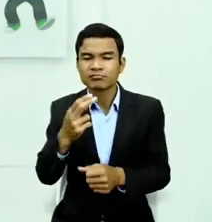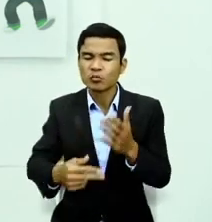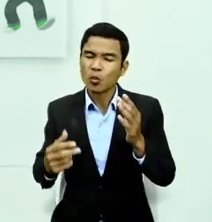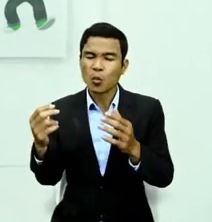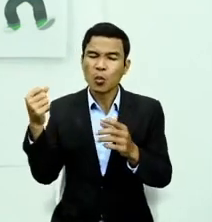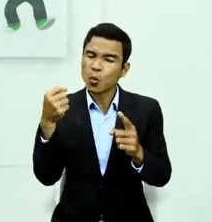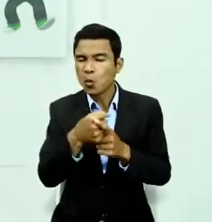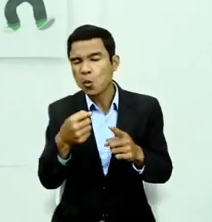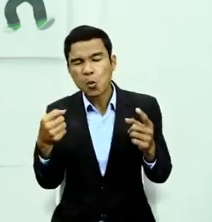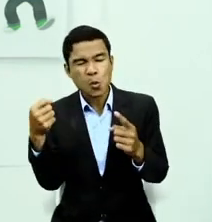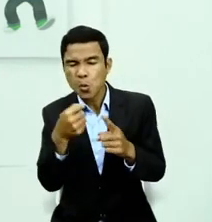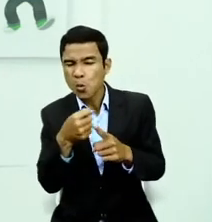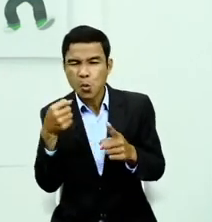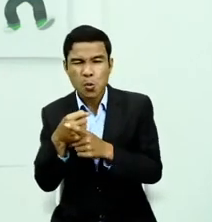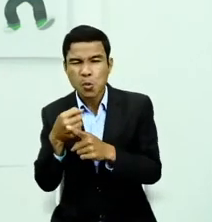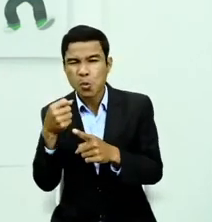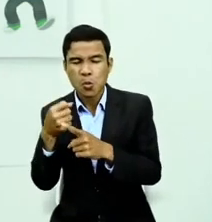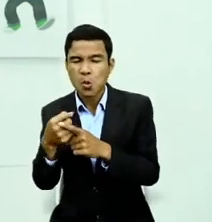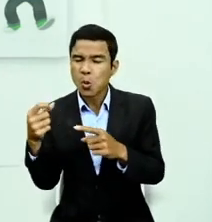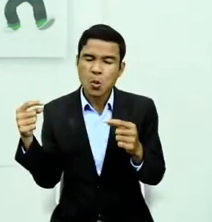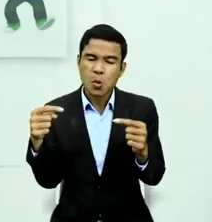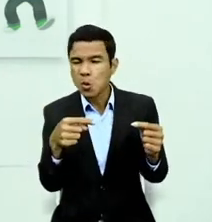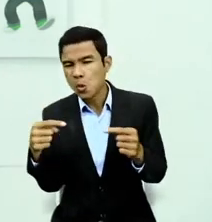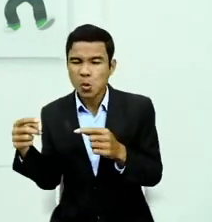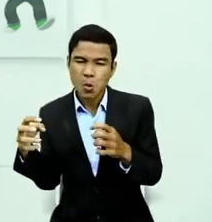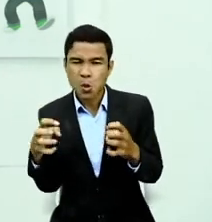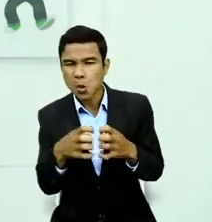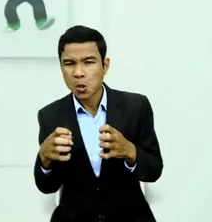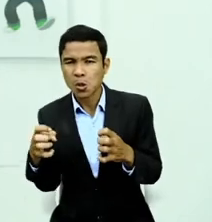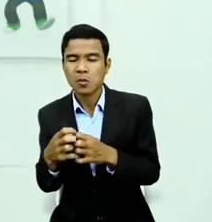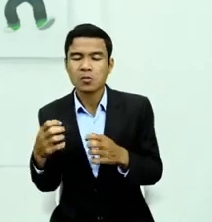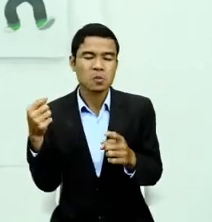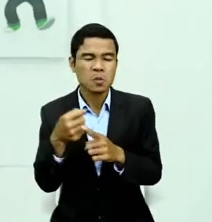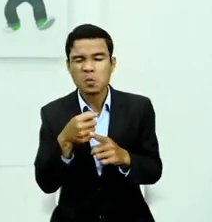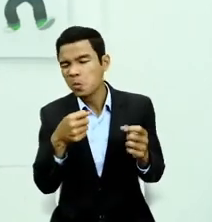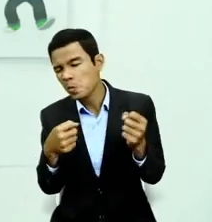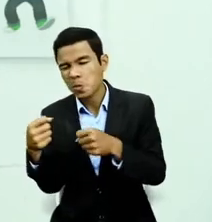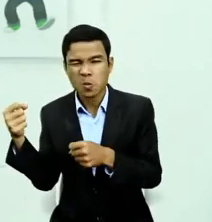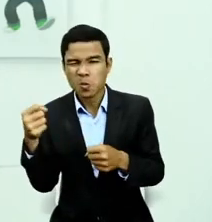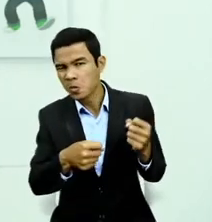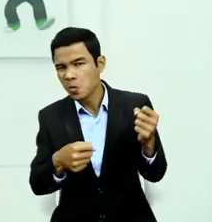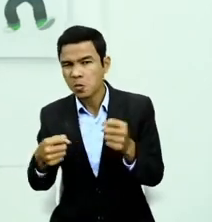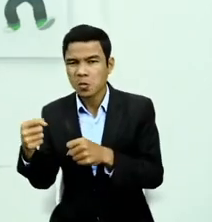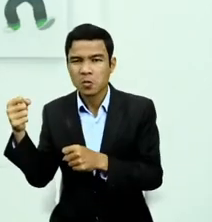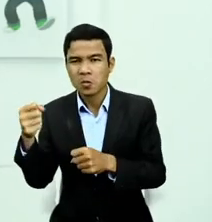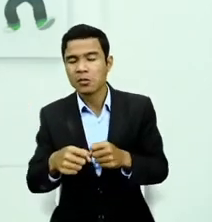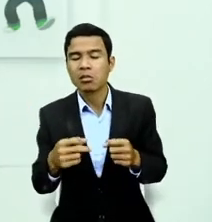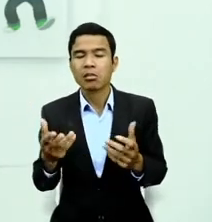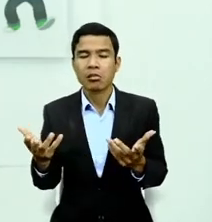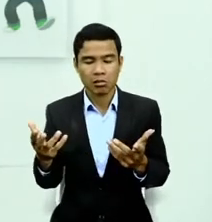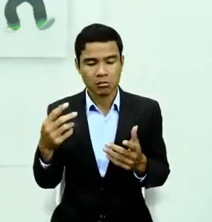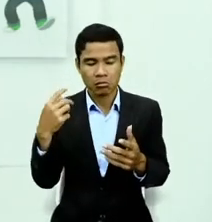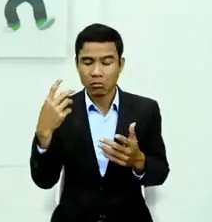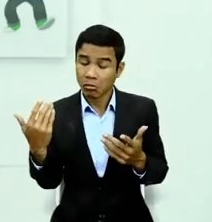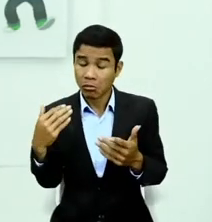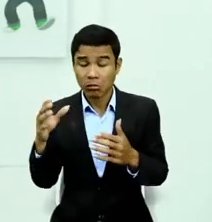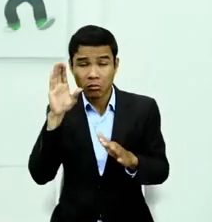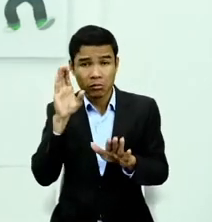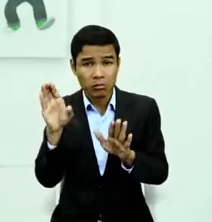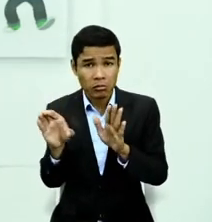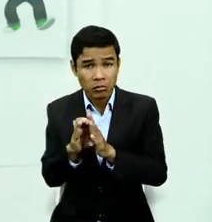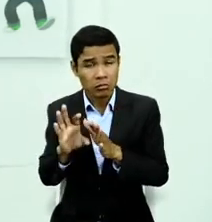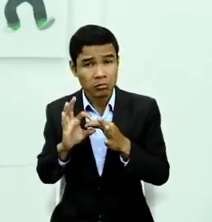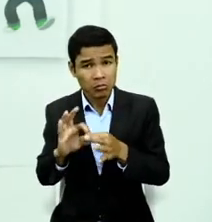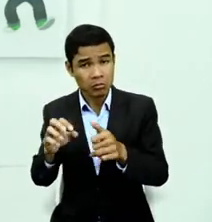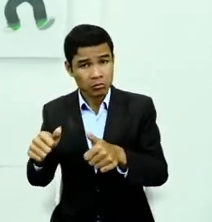nếp phong phang bệnh mộc bệnh mọt chìm bình năng ai con đó chẳng ạ con cực mơ ạ rụp hiệp nó bằng hai pi tùm nẹ tùm nồng là ỏ đai